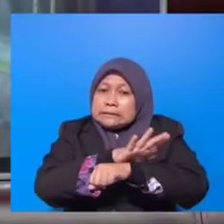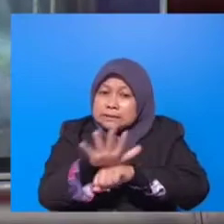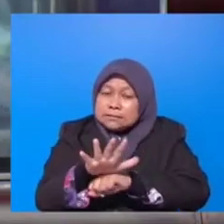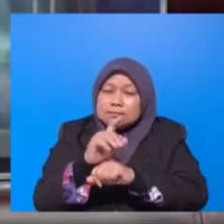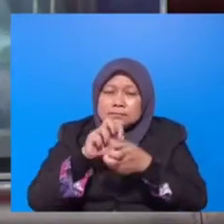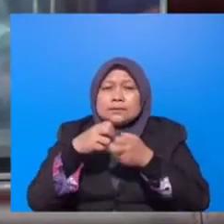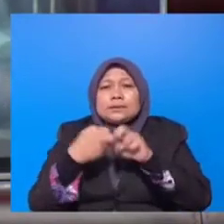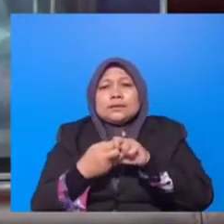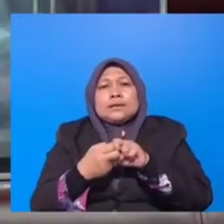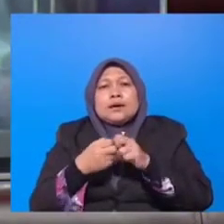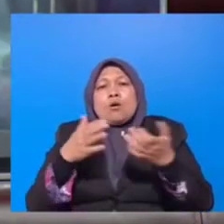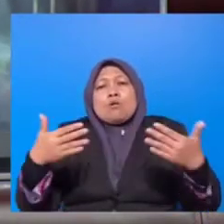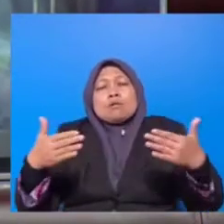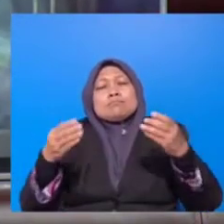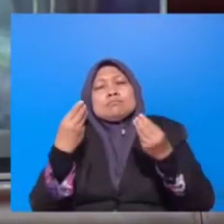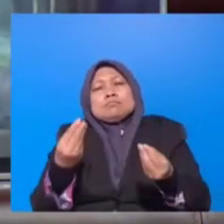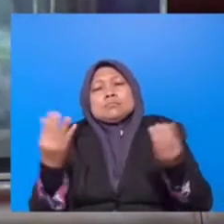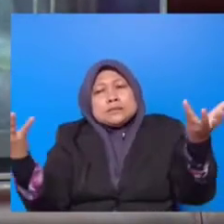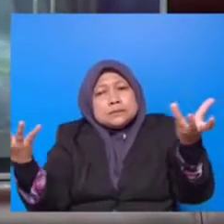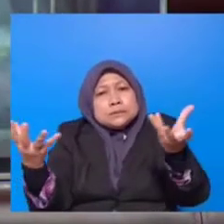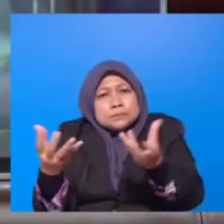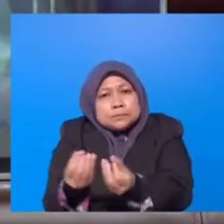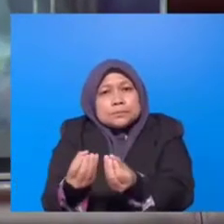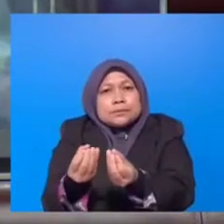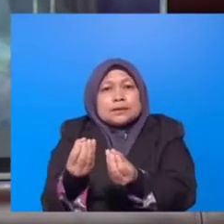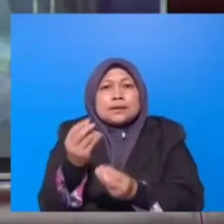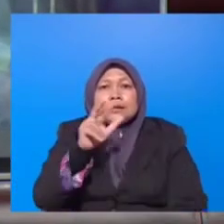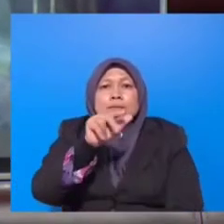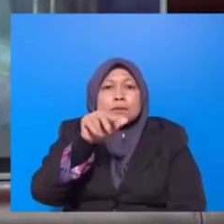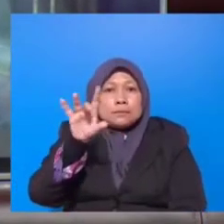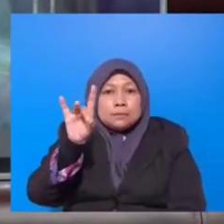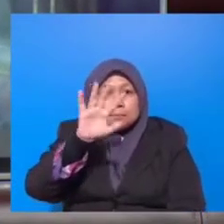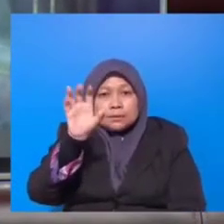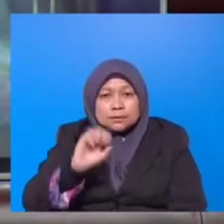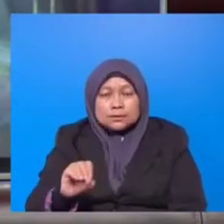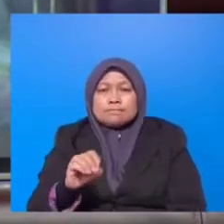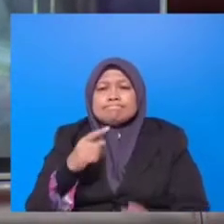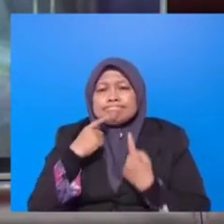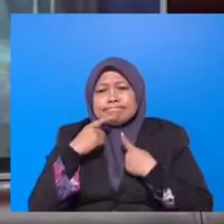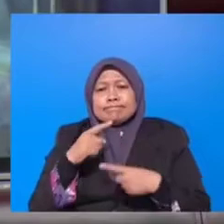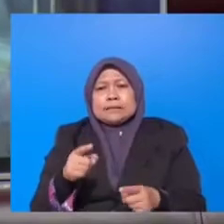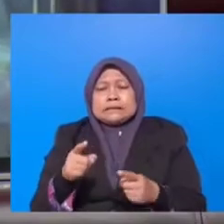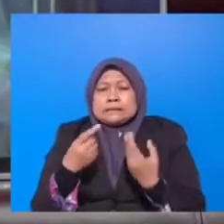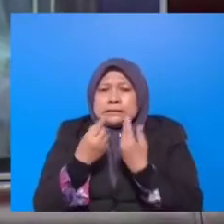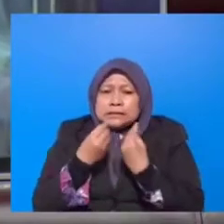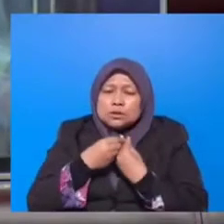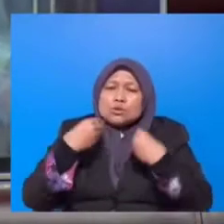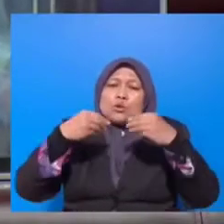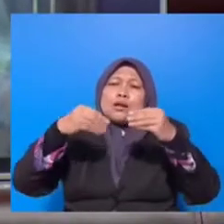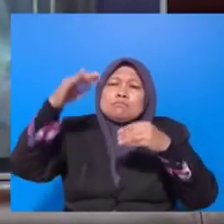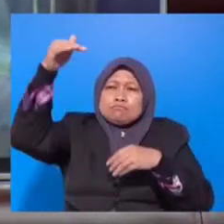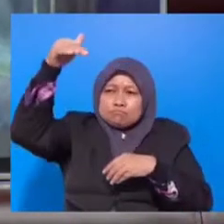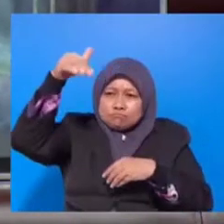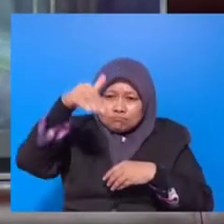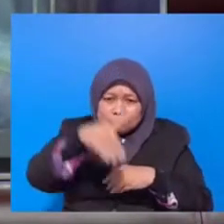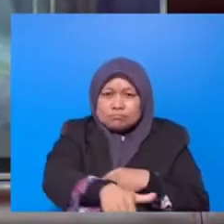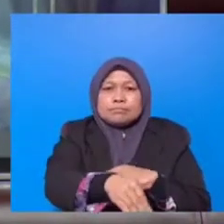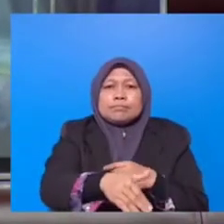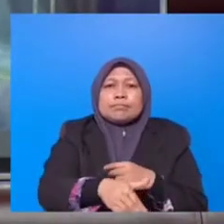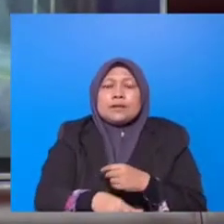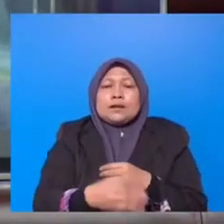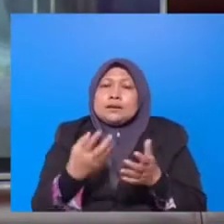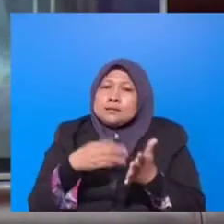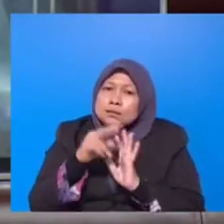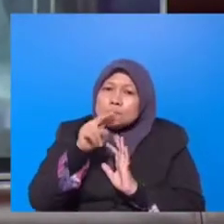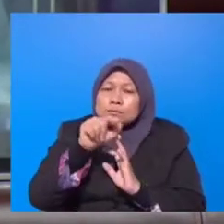COVID menyebabkan jumlah pelanggan mereka kurang. Seterusnya, 36.8% responden menyatakan bahawa jumlah jualan mereka menurun akibat COVID.